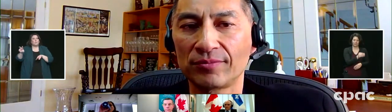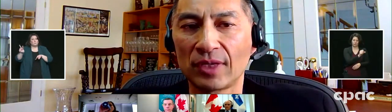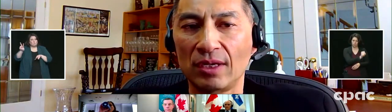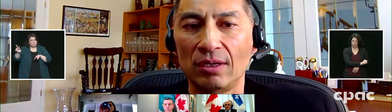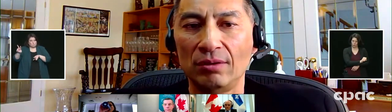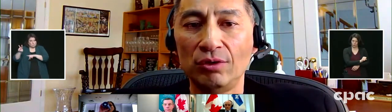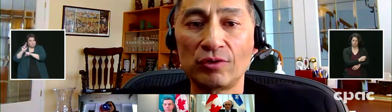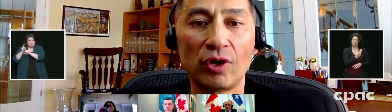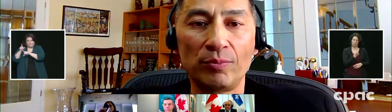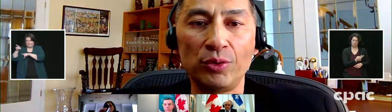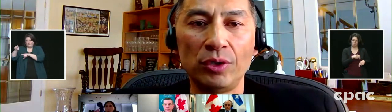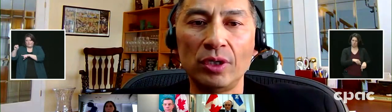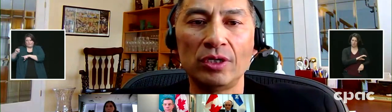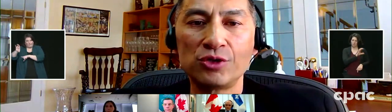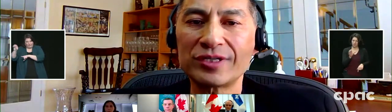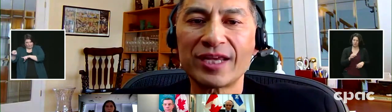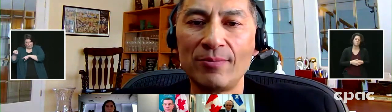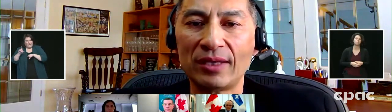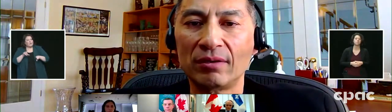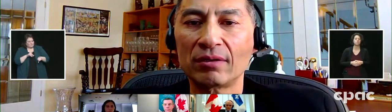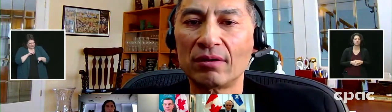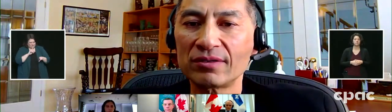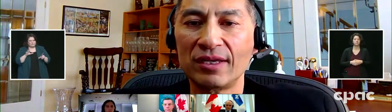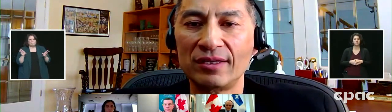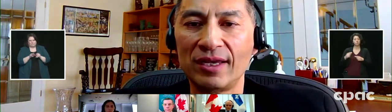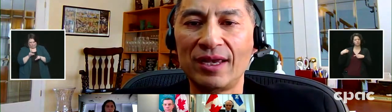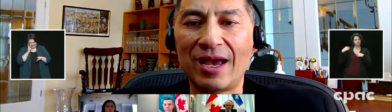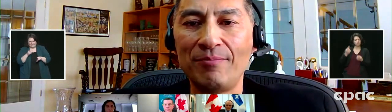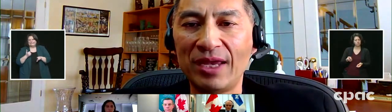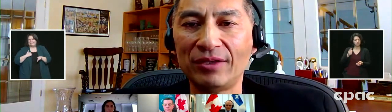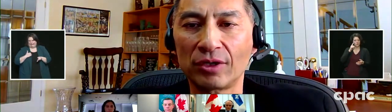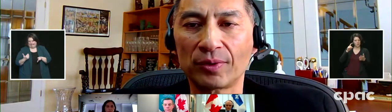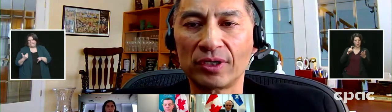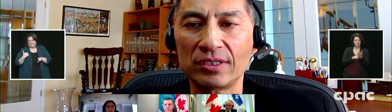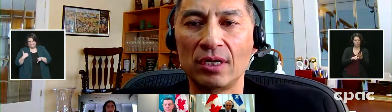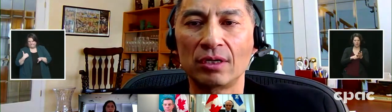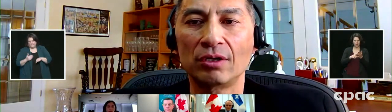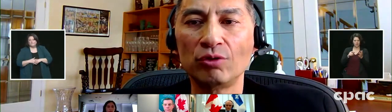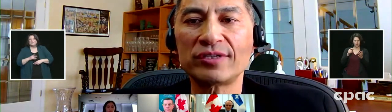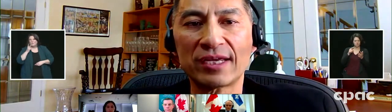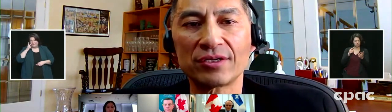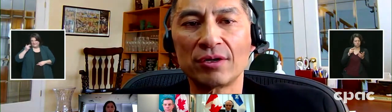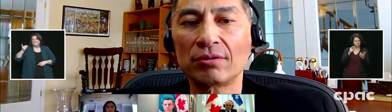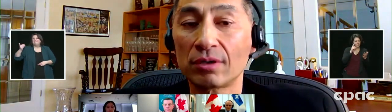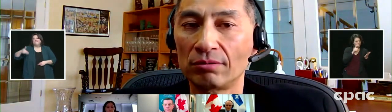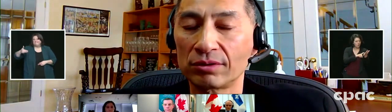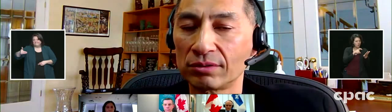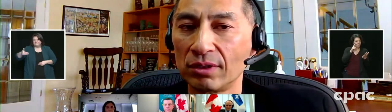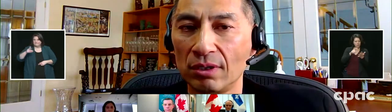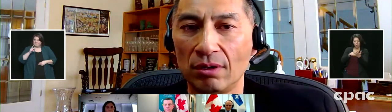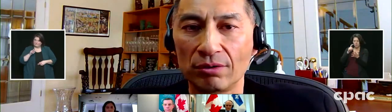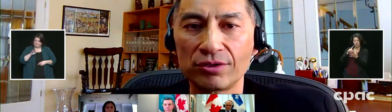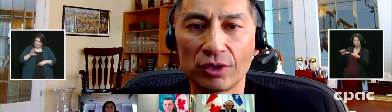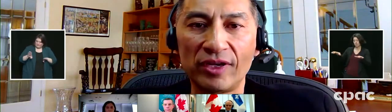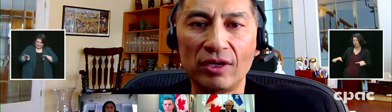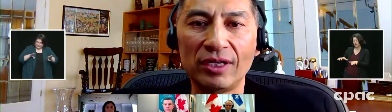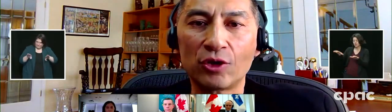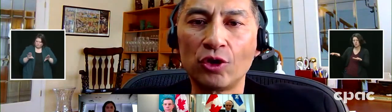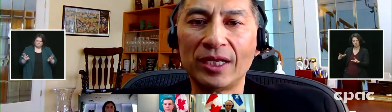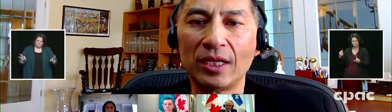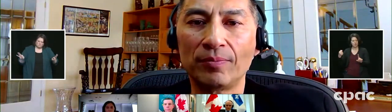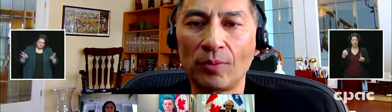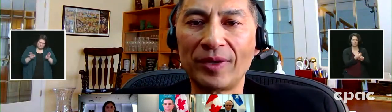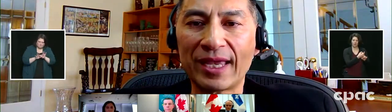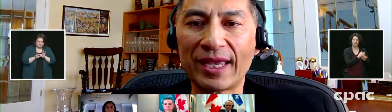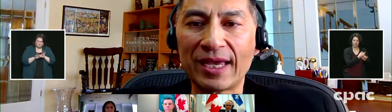Sud. Nous avons pu jusqu'à maintenant constater à maintes reprises que nos actions comptent. En surveillant la